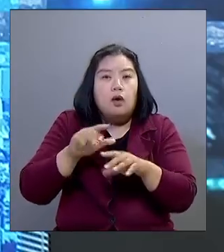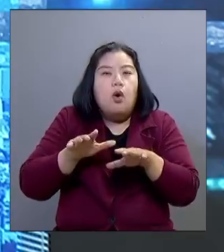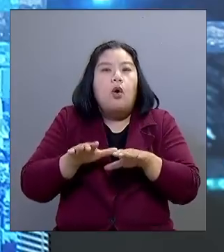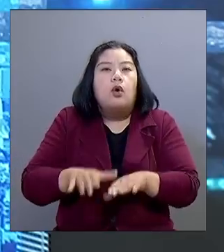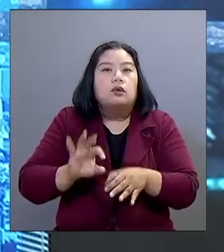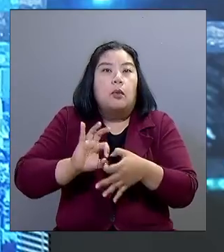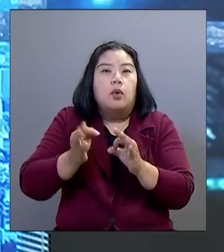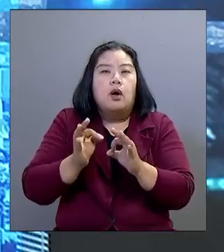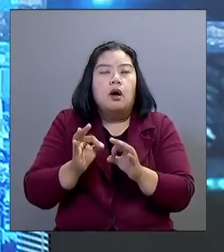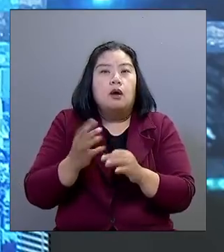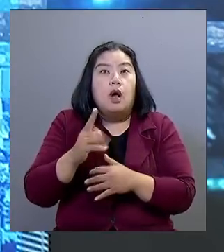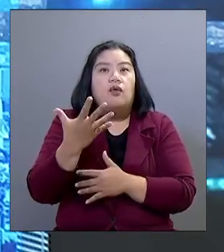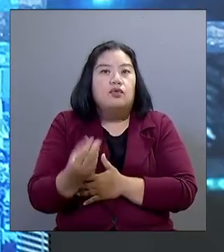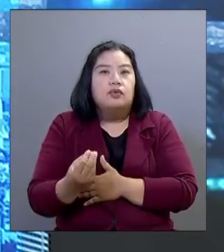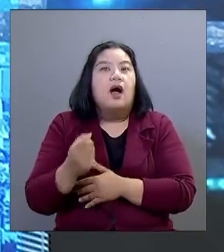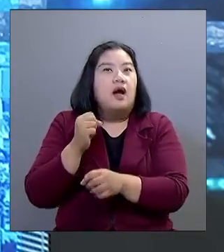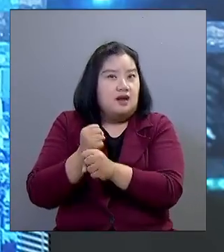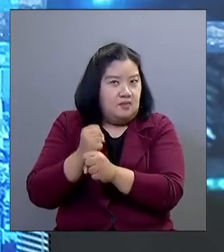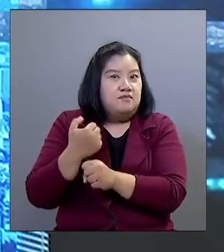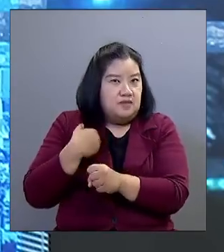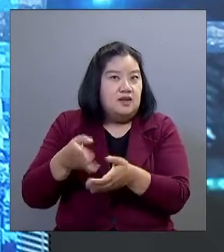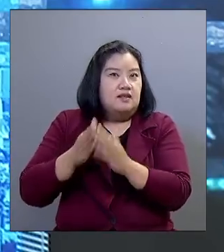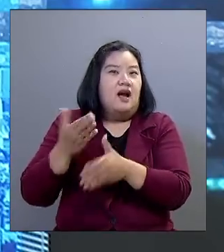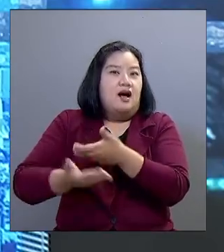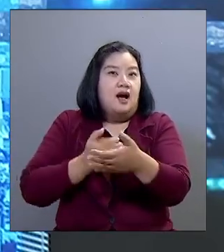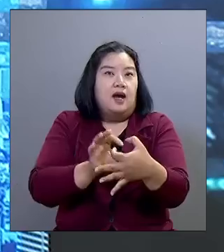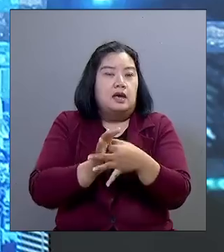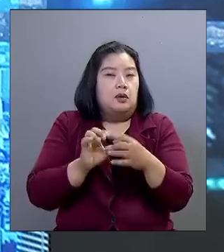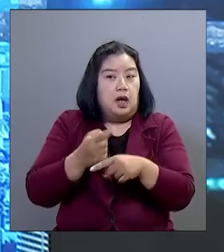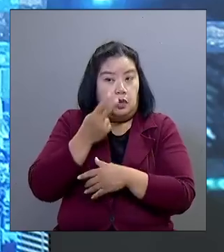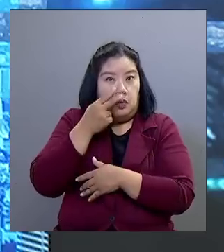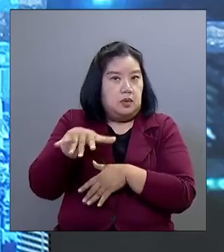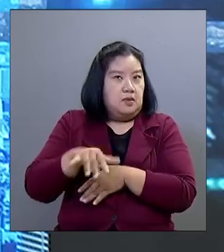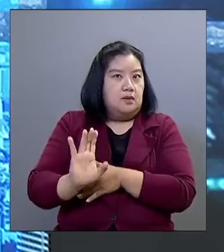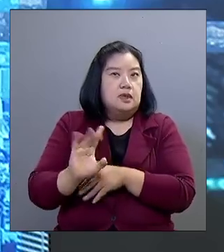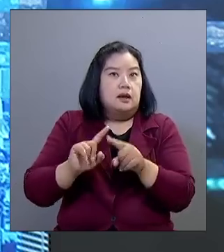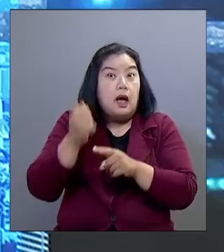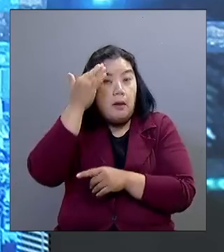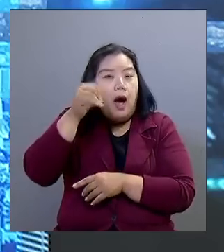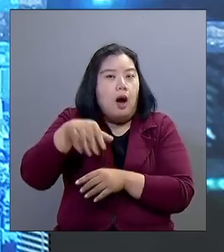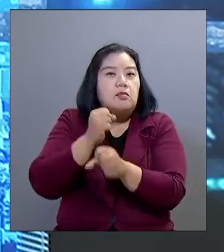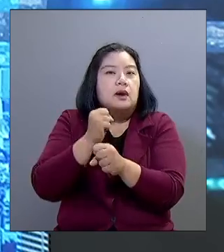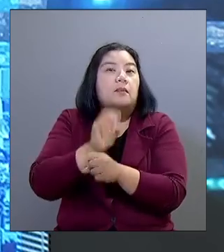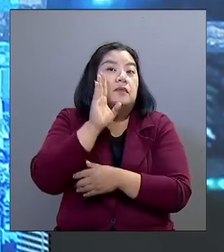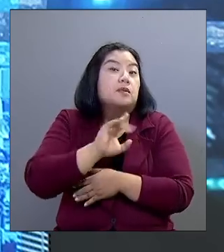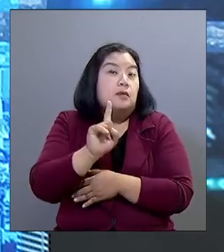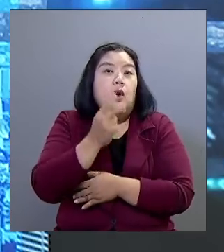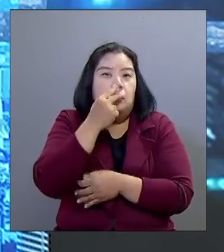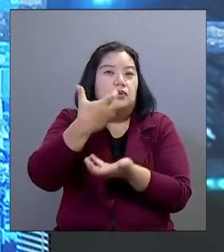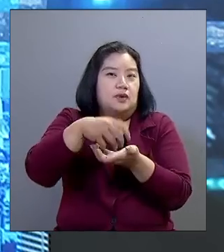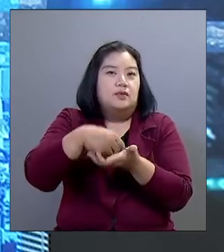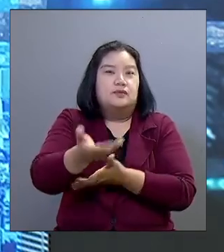ได้ก่อให้เกิดธุรกิจขึ้นมาอย่างหนึ่งแต่ต้องบอกว่าธุรกิจนี้ไม่ธรรมดาเป็นธุรกิจที่ทำมาจากฟางข้าวจะเป็นอย่างไรพาคุณผู้ชมไ